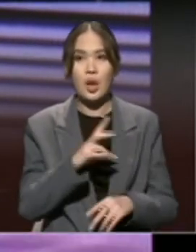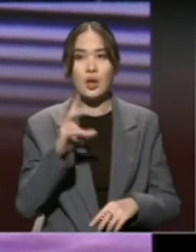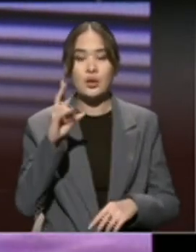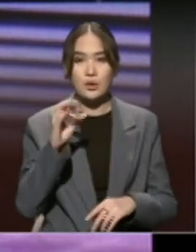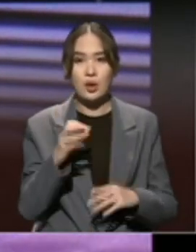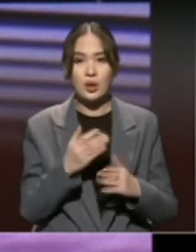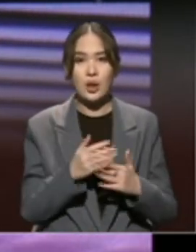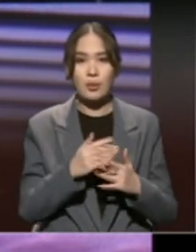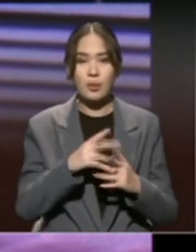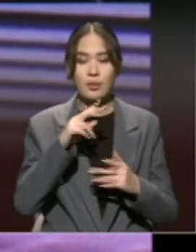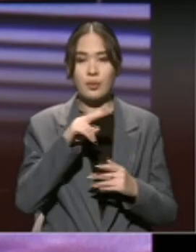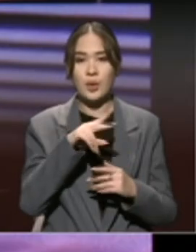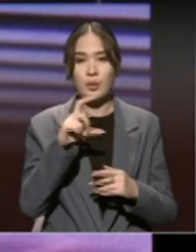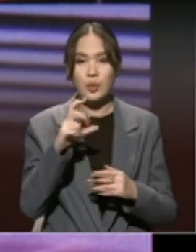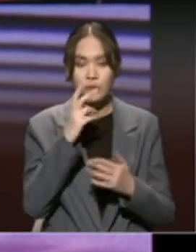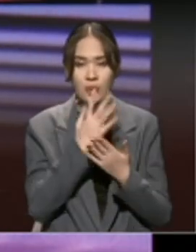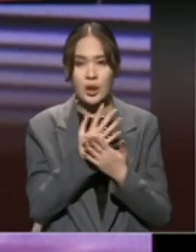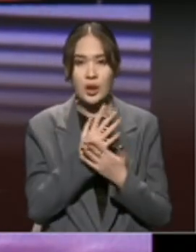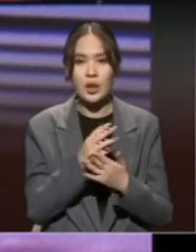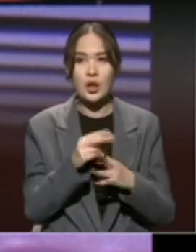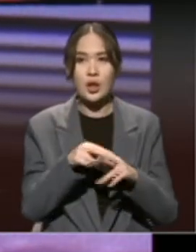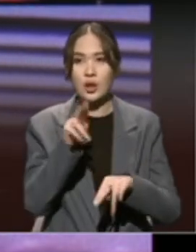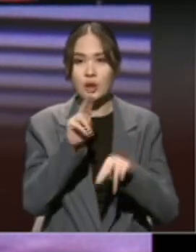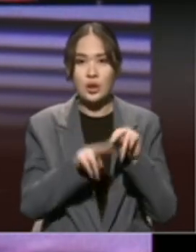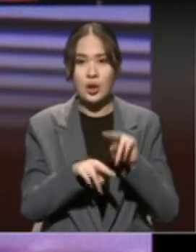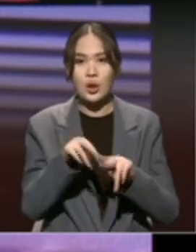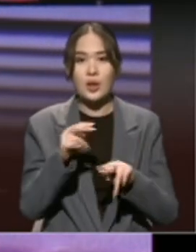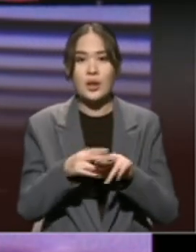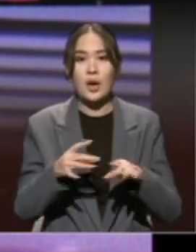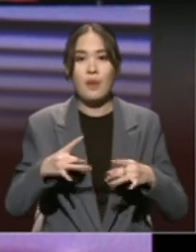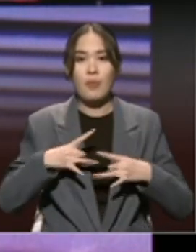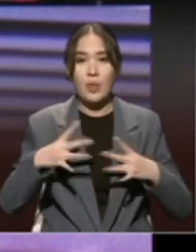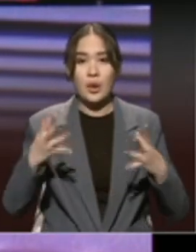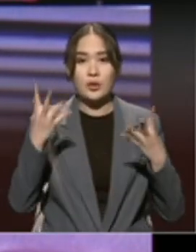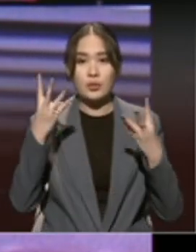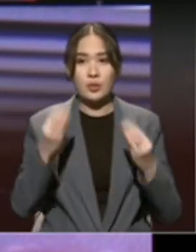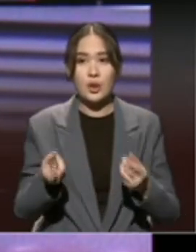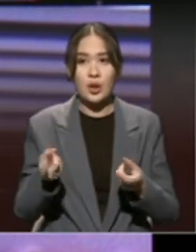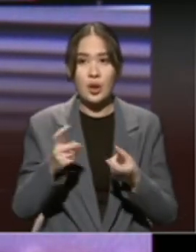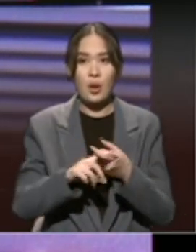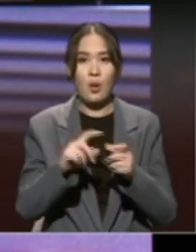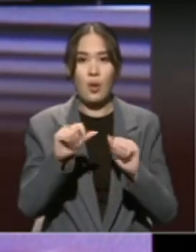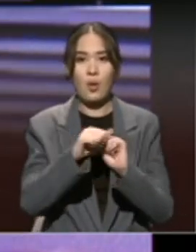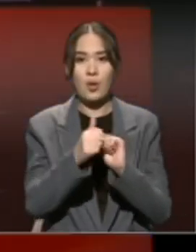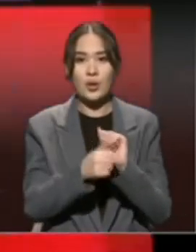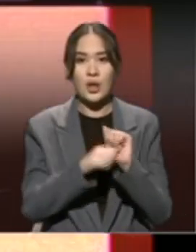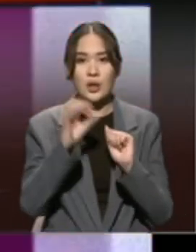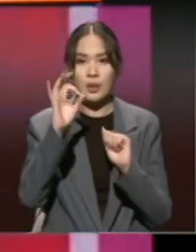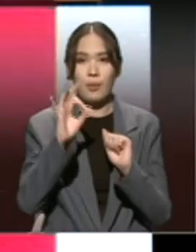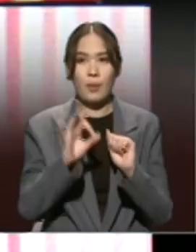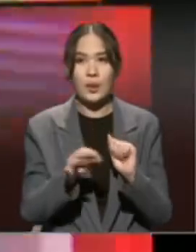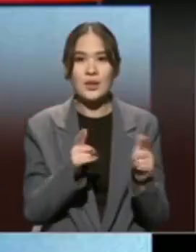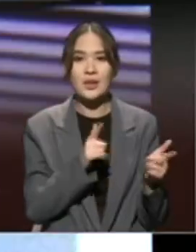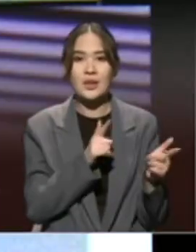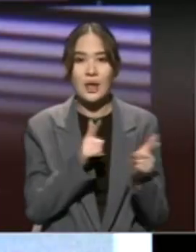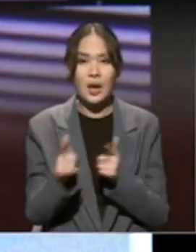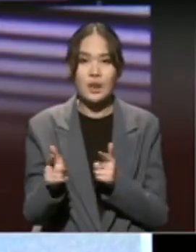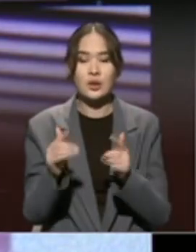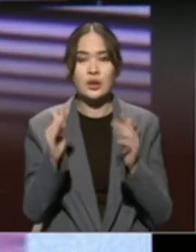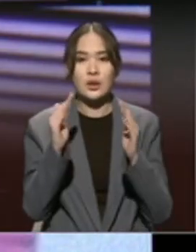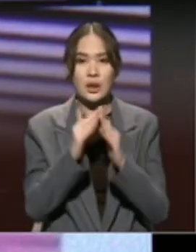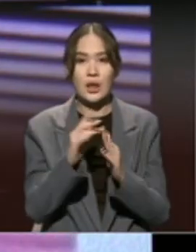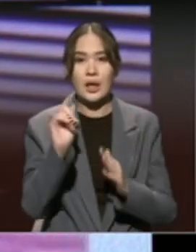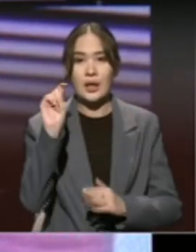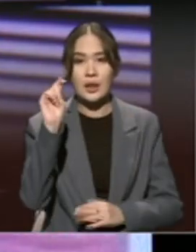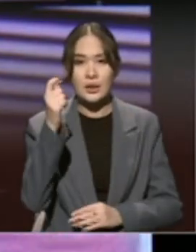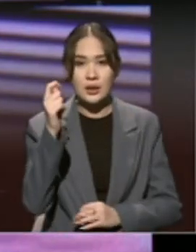эфирде. Сол құрылыс компаниясы мысалға тәуелсіздік күніне орай 16% кәдімгі жеңілдік жасады. Дайын тұрған үйдің